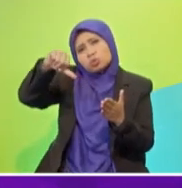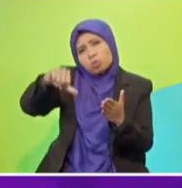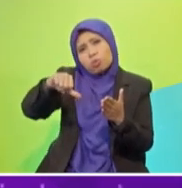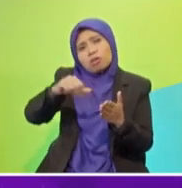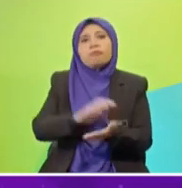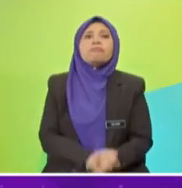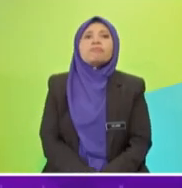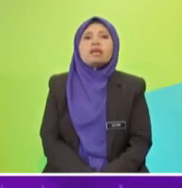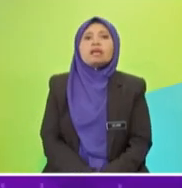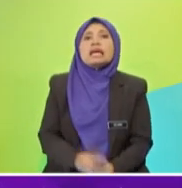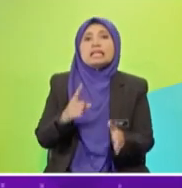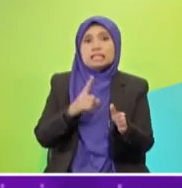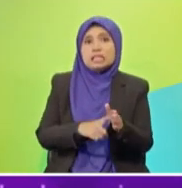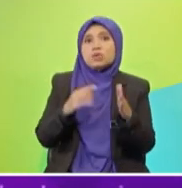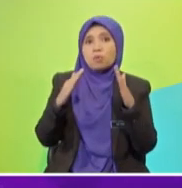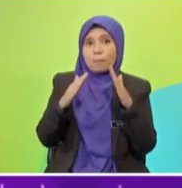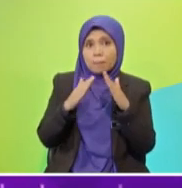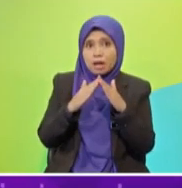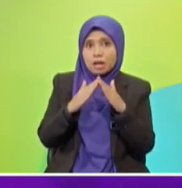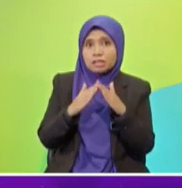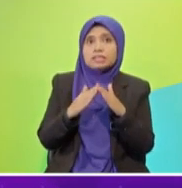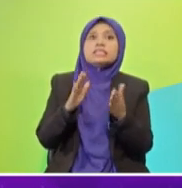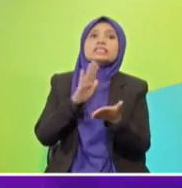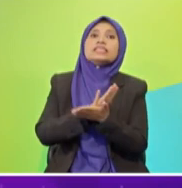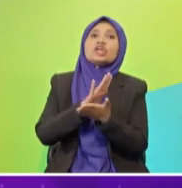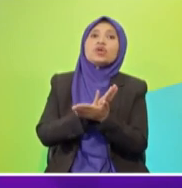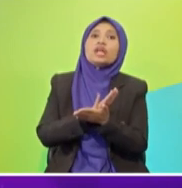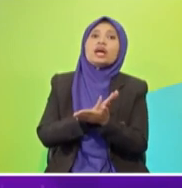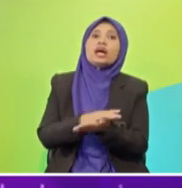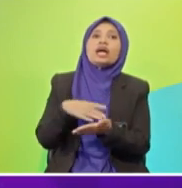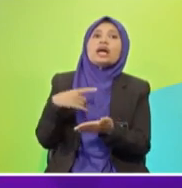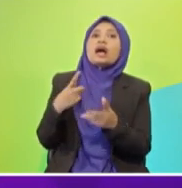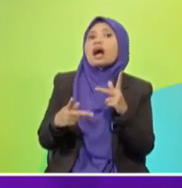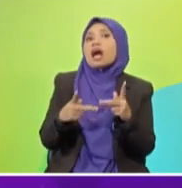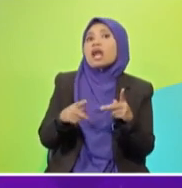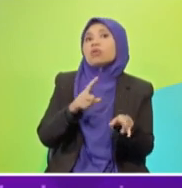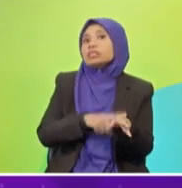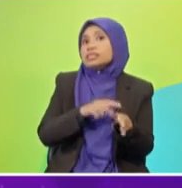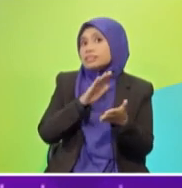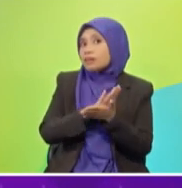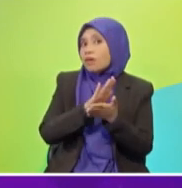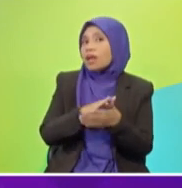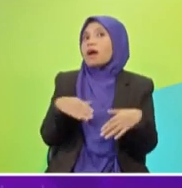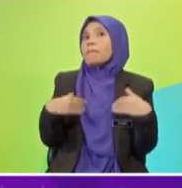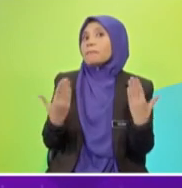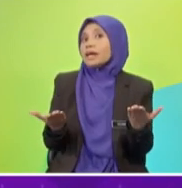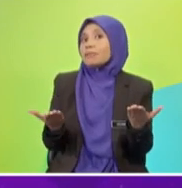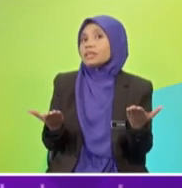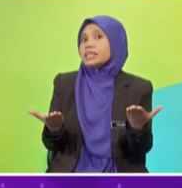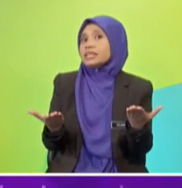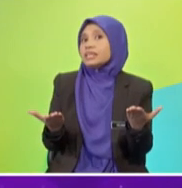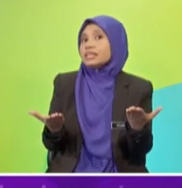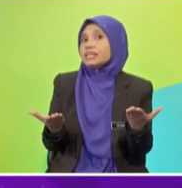di rumah di sekolah apa berlaku dan Apakah